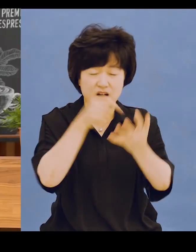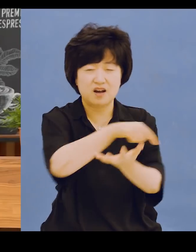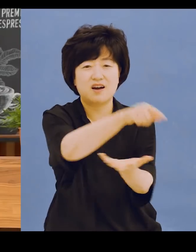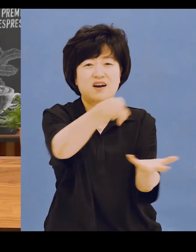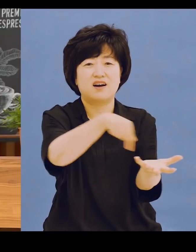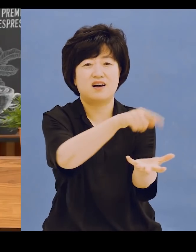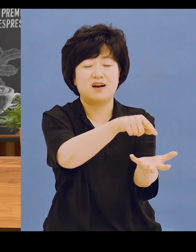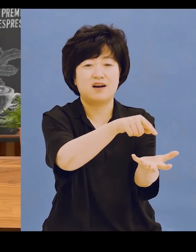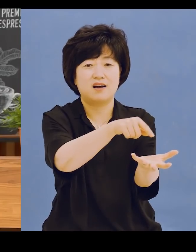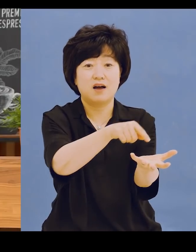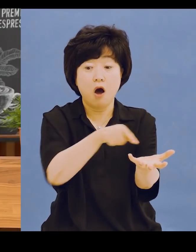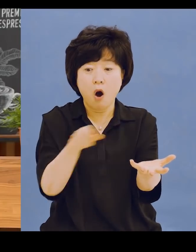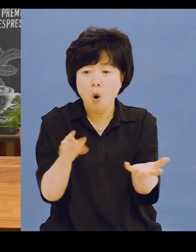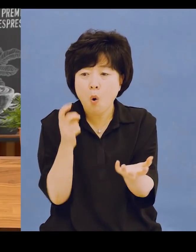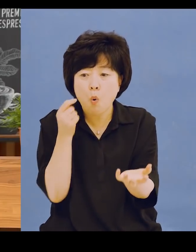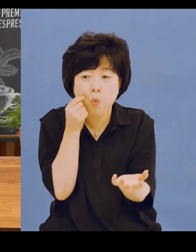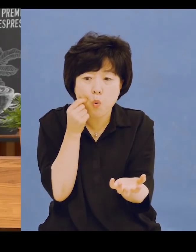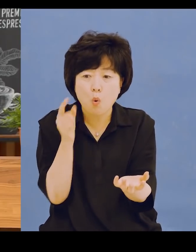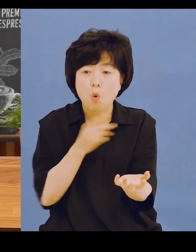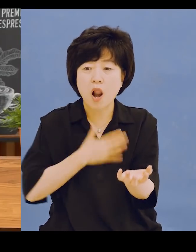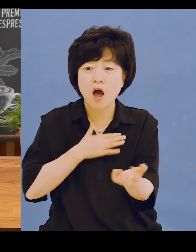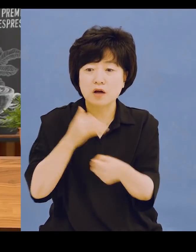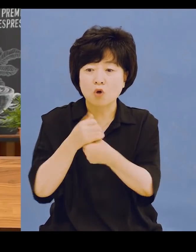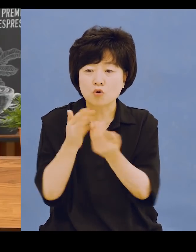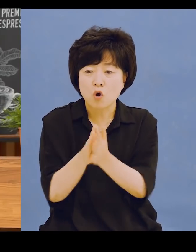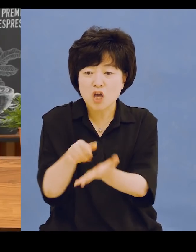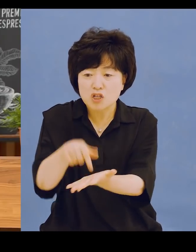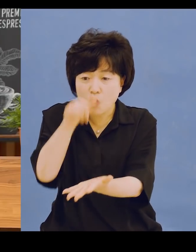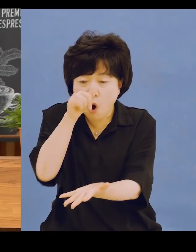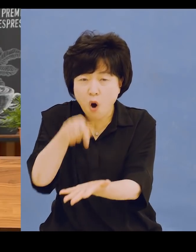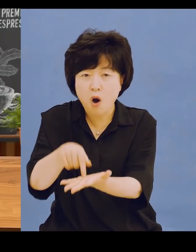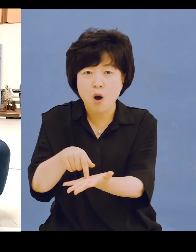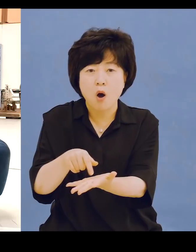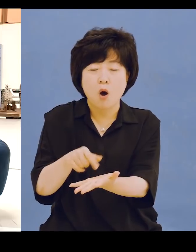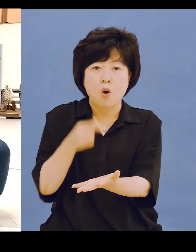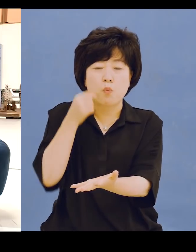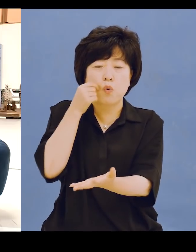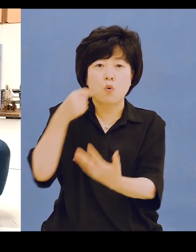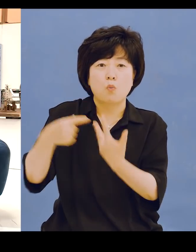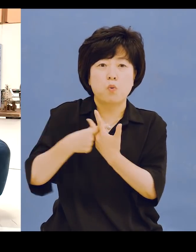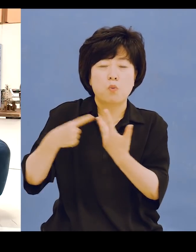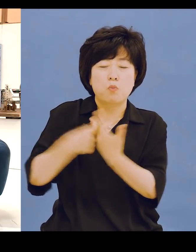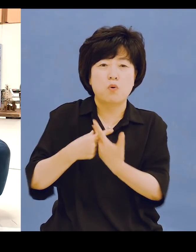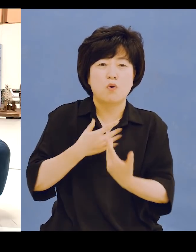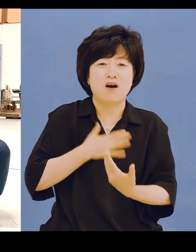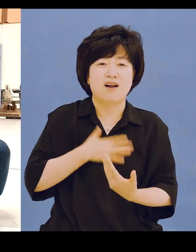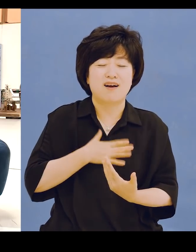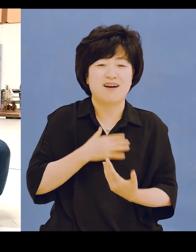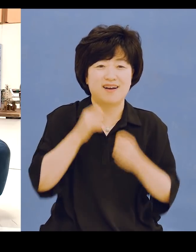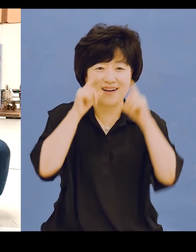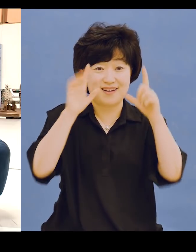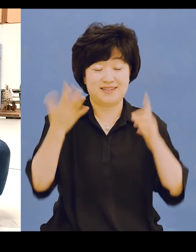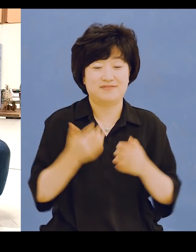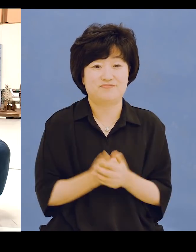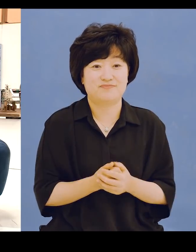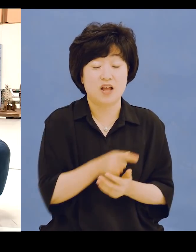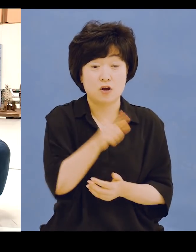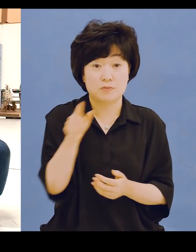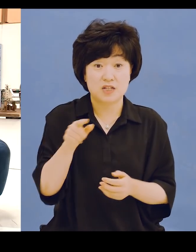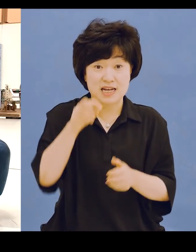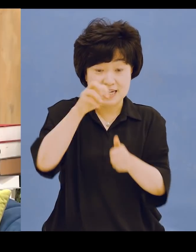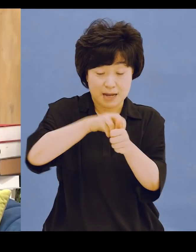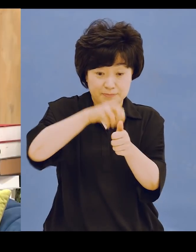거예요. 그들의 삶 속에 창조주 하나님. 여러분 아세요? 고구마 심을 때 감자는